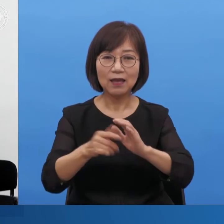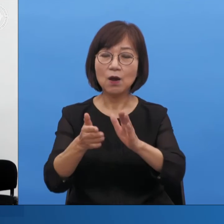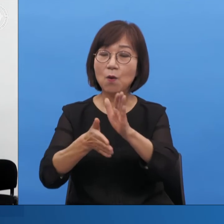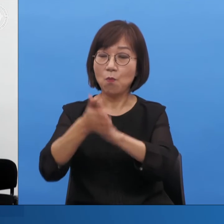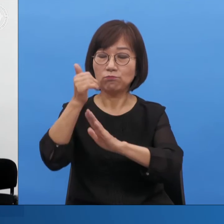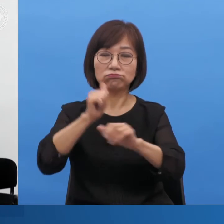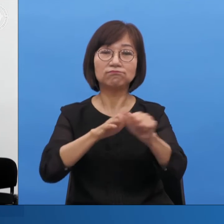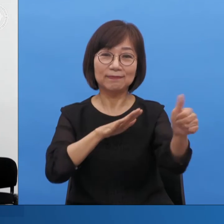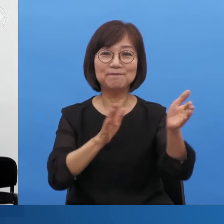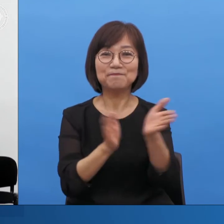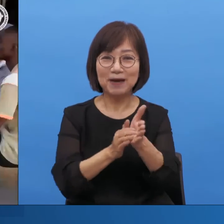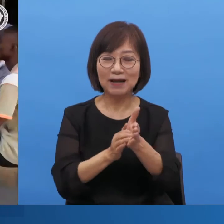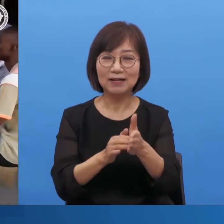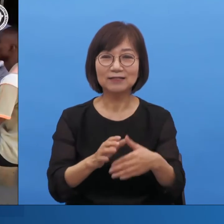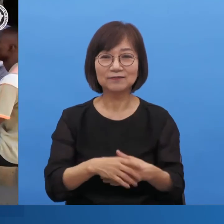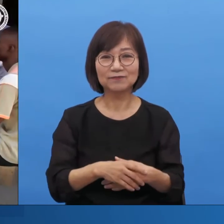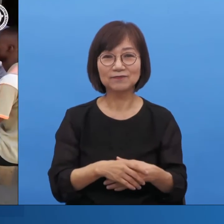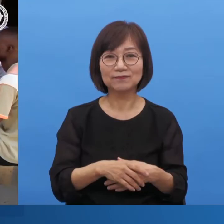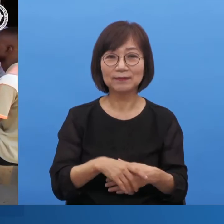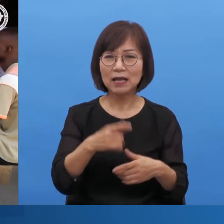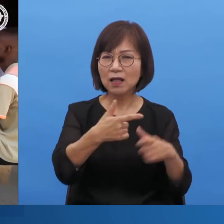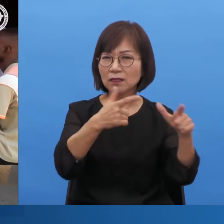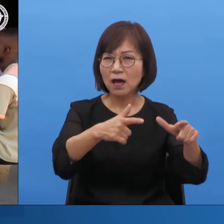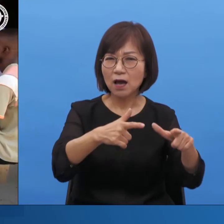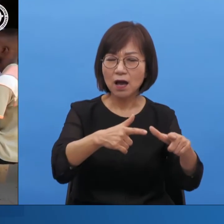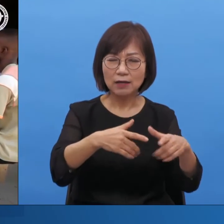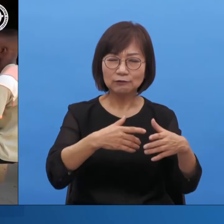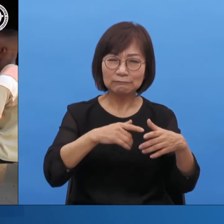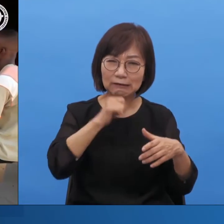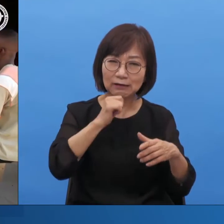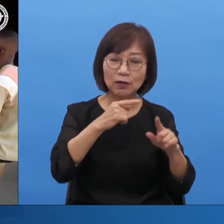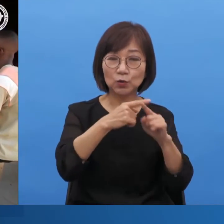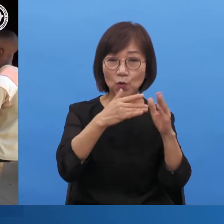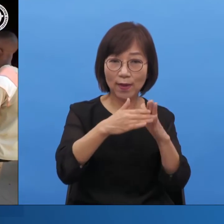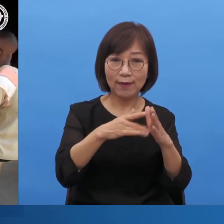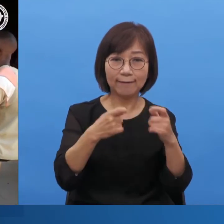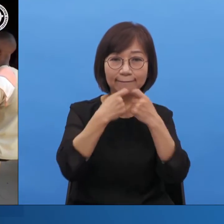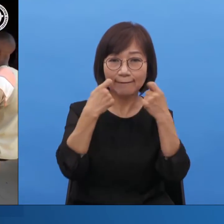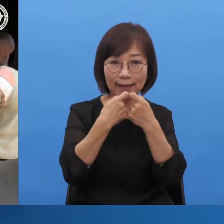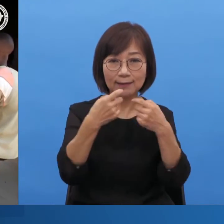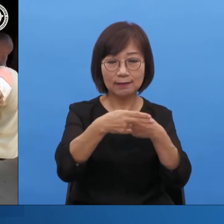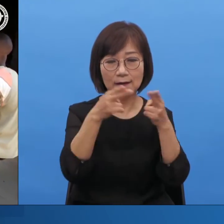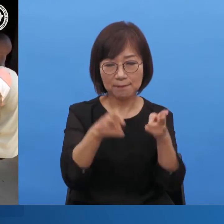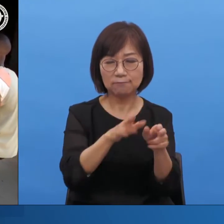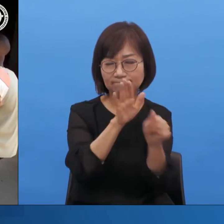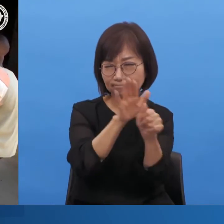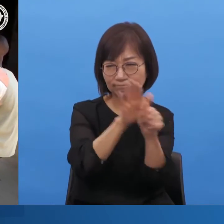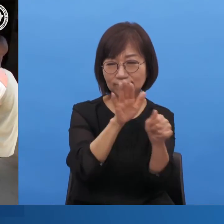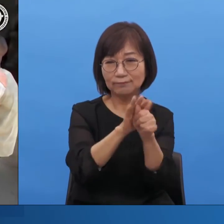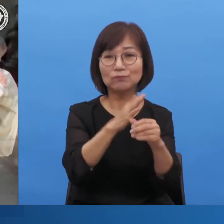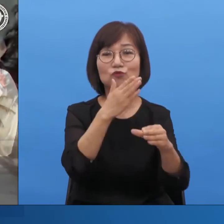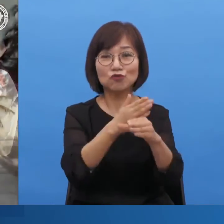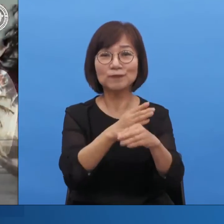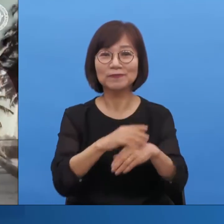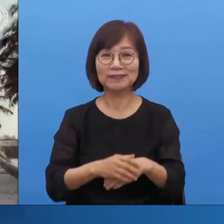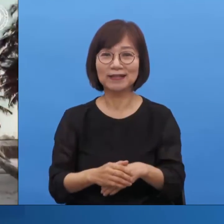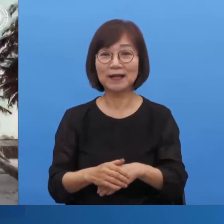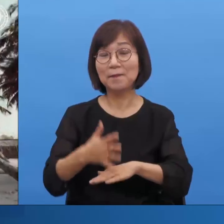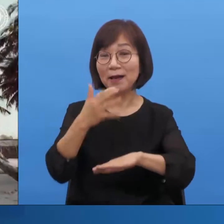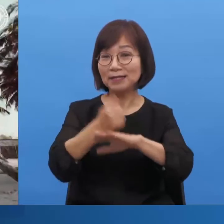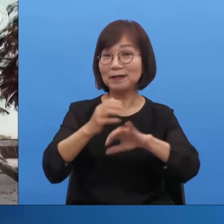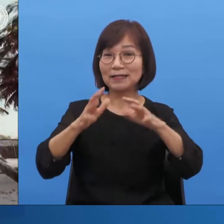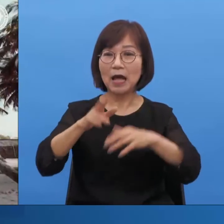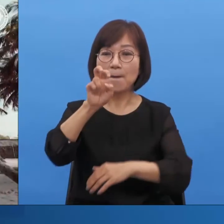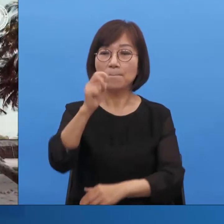선교사로 파송되셨습니다. 키바라 지역의 미자립 교회와 사역자의 개인 다락방 사역을 돕는 헌신을 하고 계십니다. 마지막